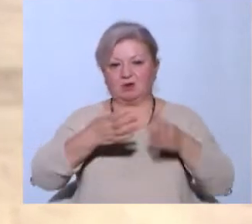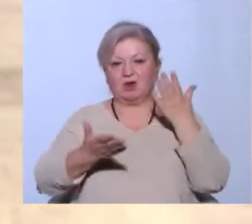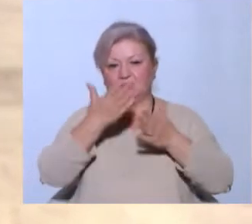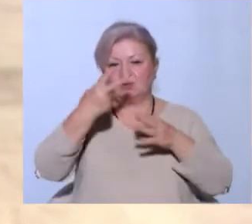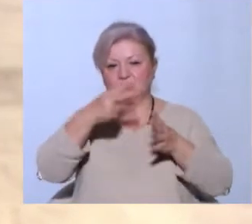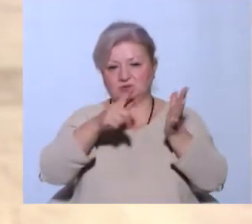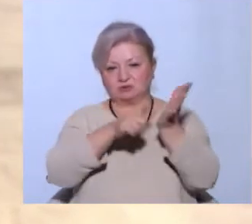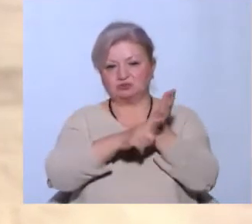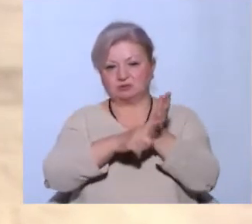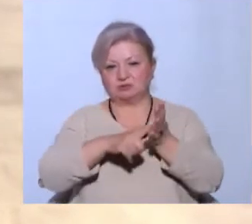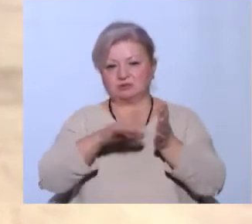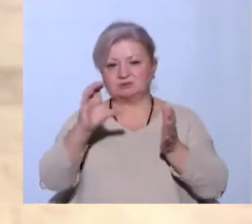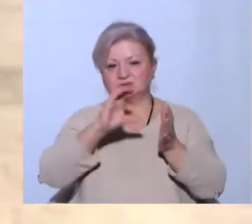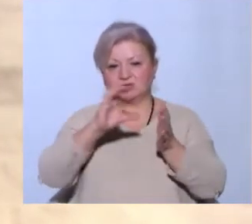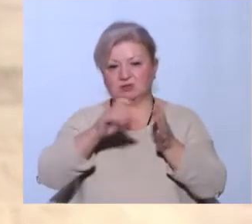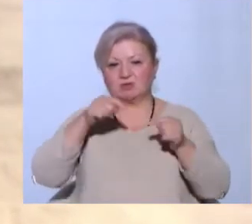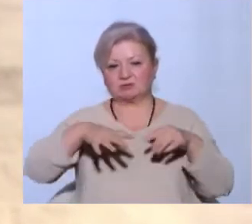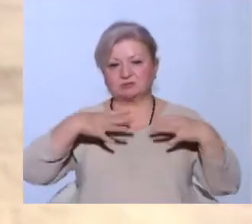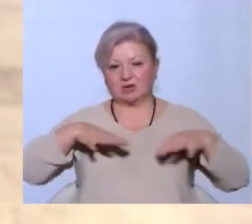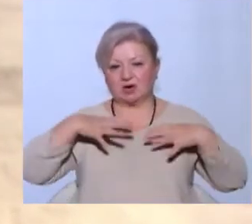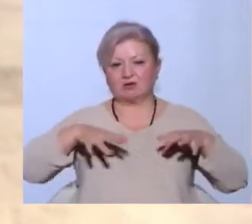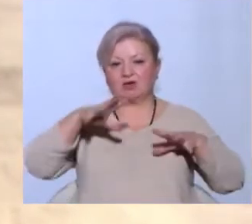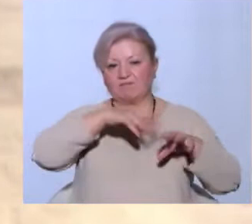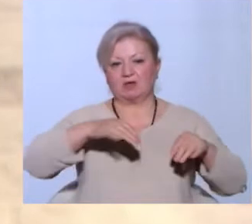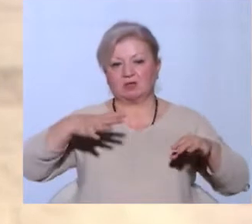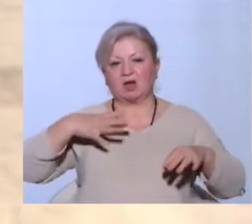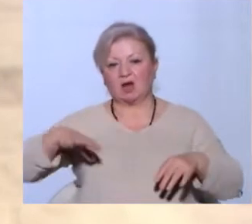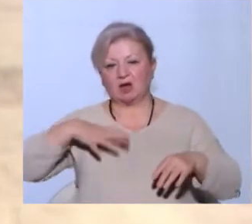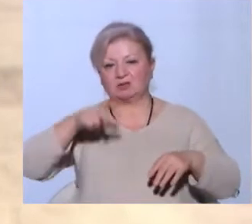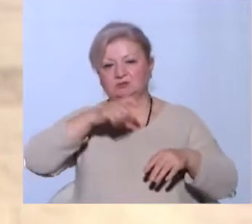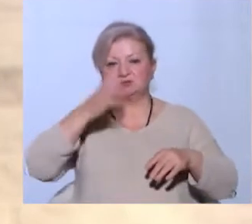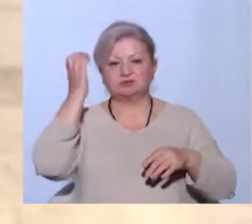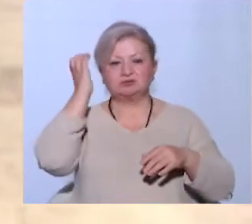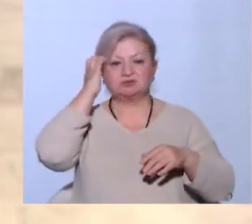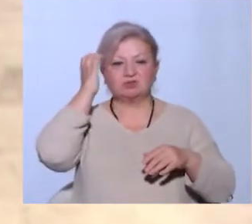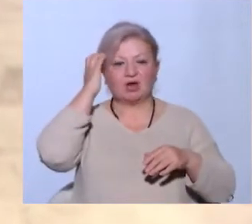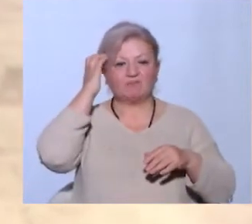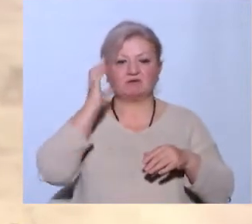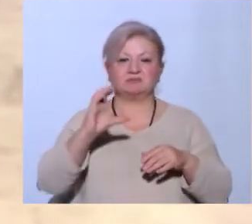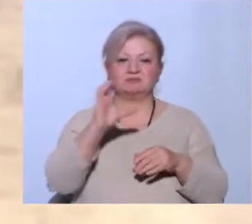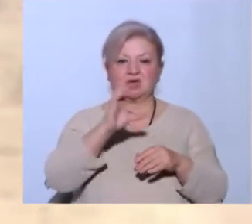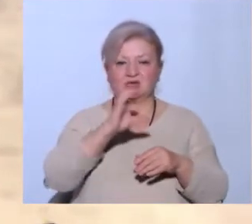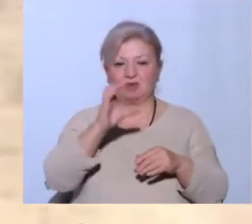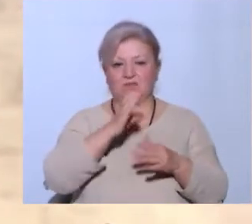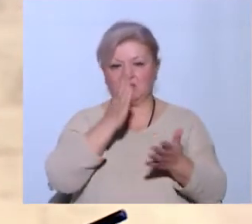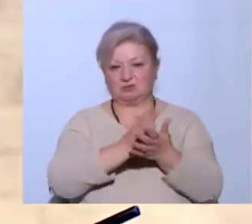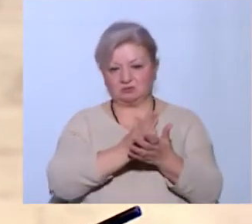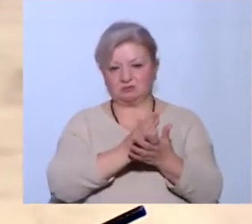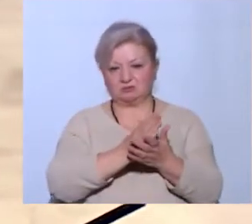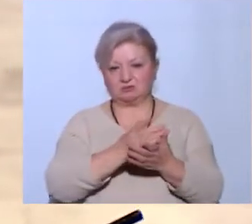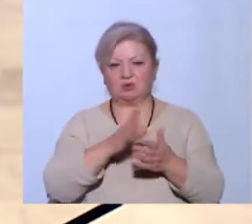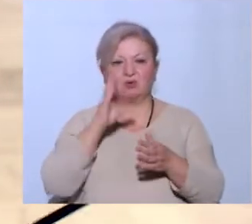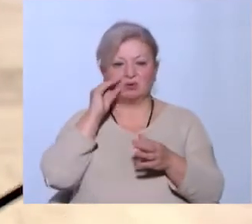სექტემბერი საქართველოსათვის და ყველა ქართველისათვის არის შავი სექტემბერი, ასე დავარქვათ, როდესაც სოხუმის